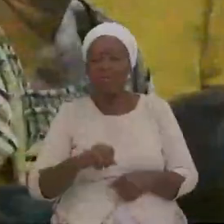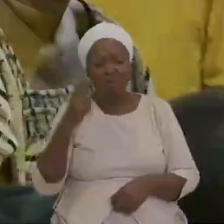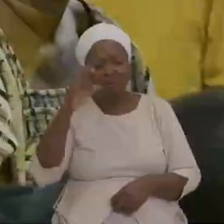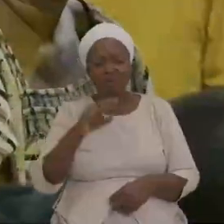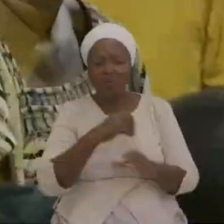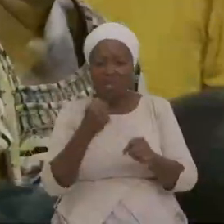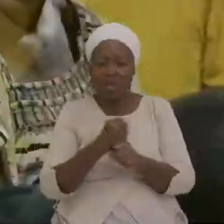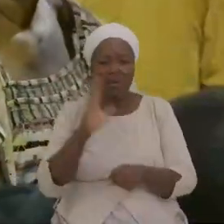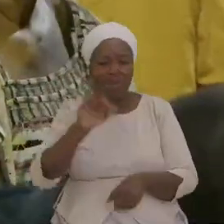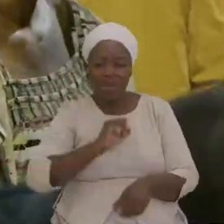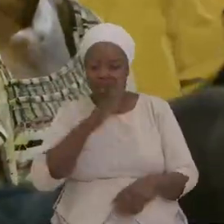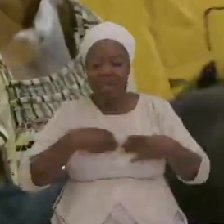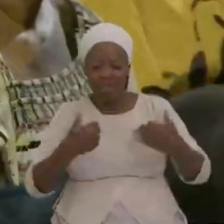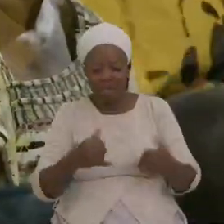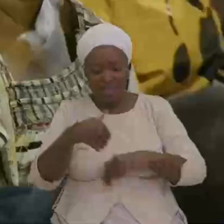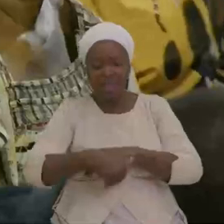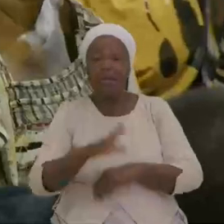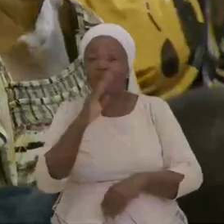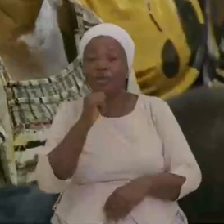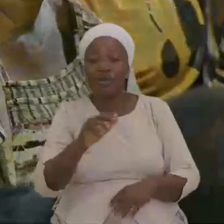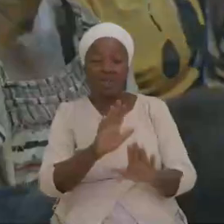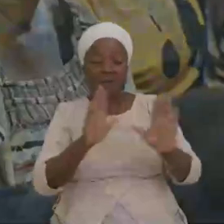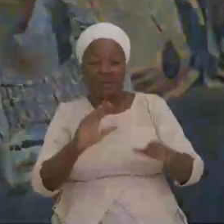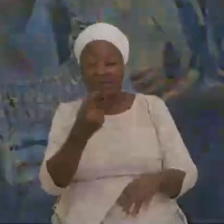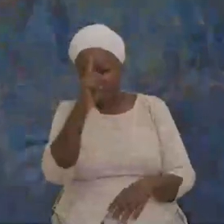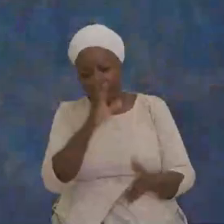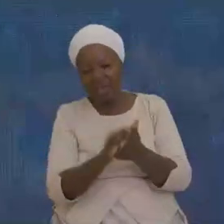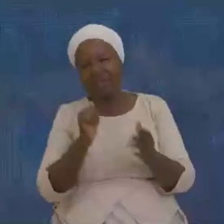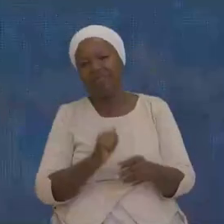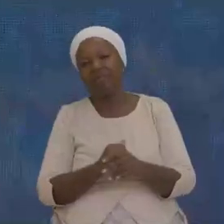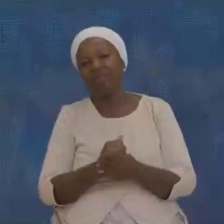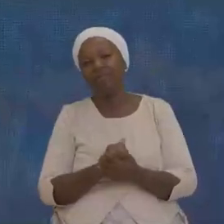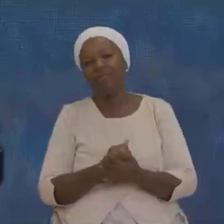guéri ce soir? N'aie pas peur, seulement crois.